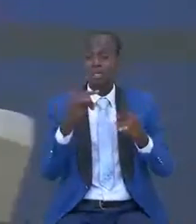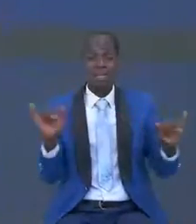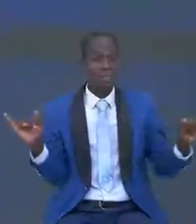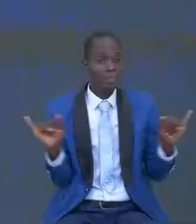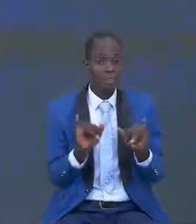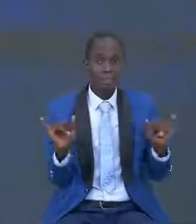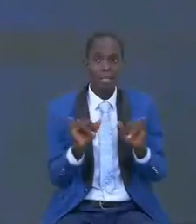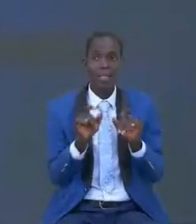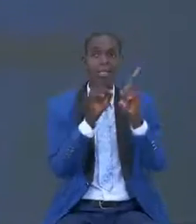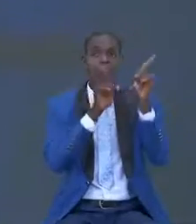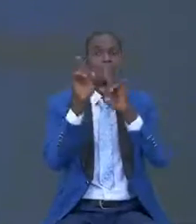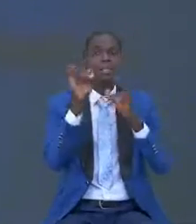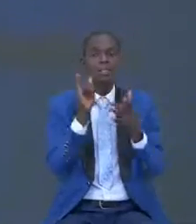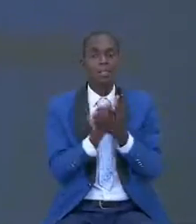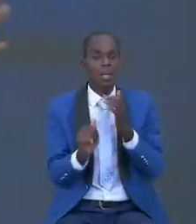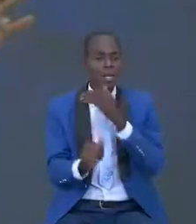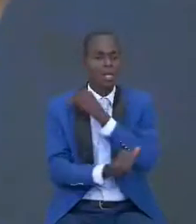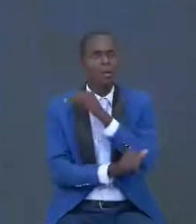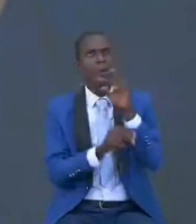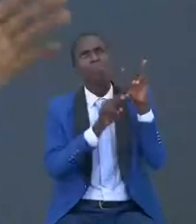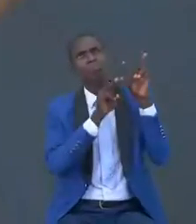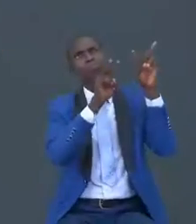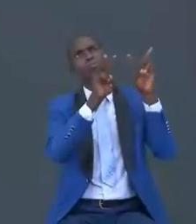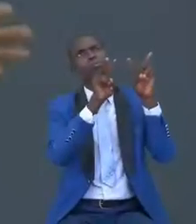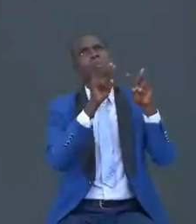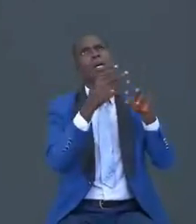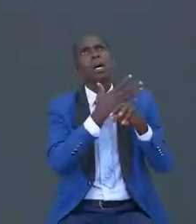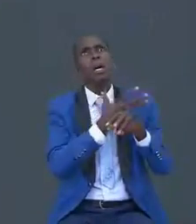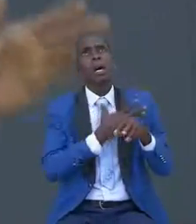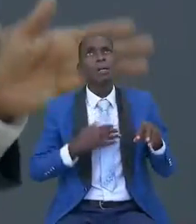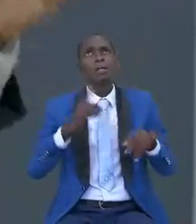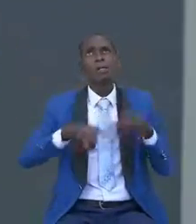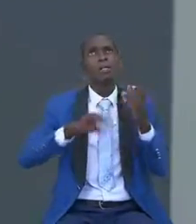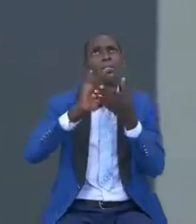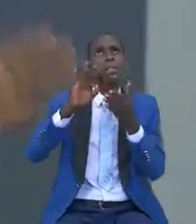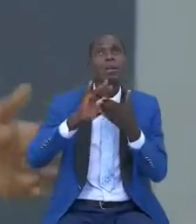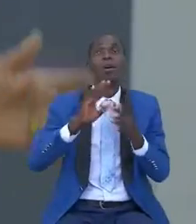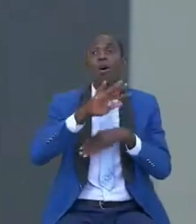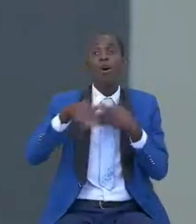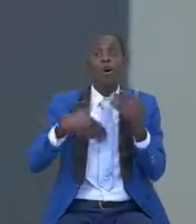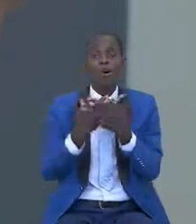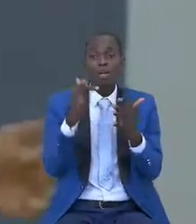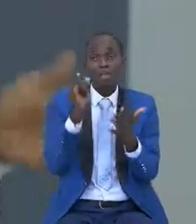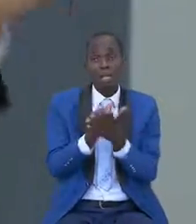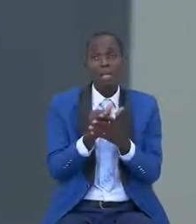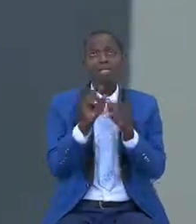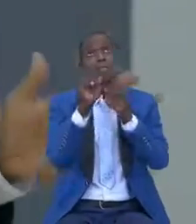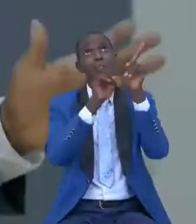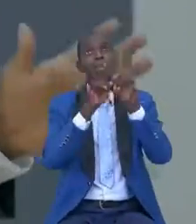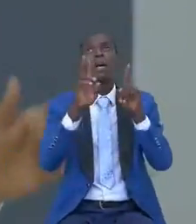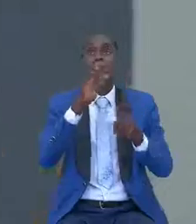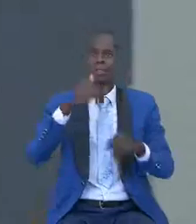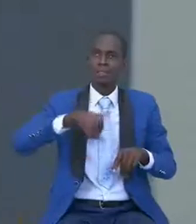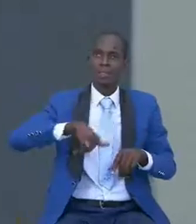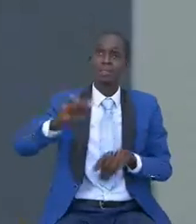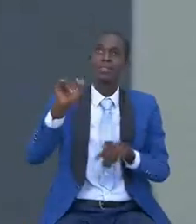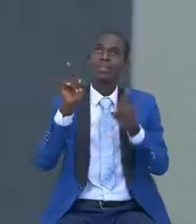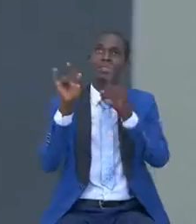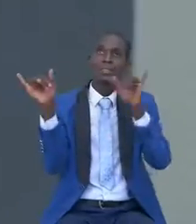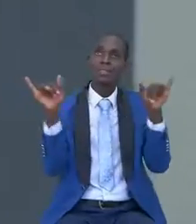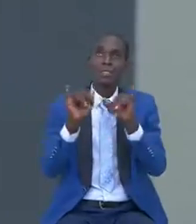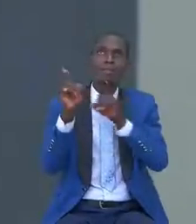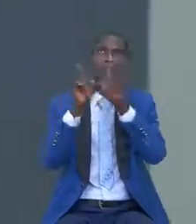étoiles, Abraham a levé la tête, a vu ces étoiles qui sont toujours les mêmes étoiles